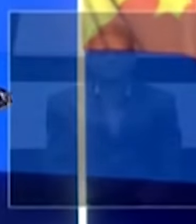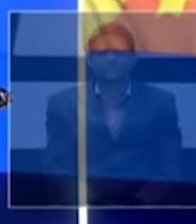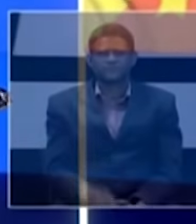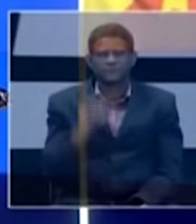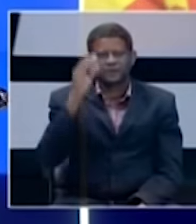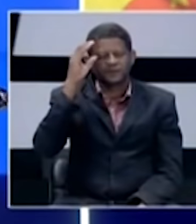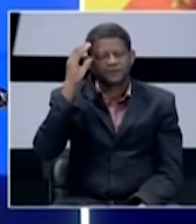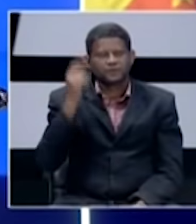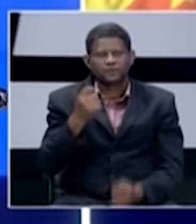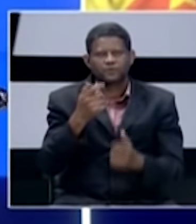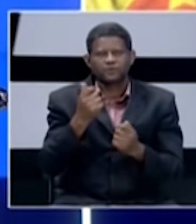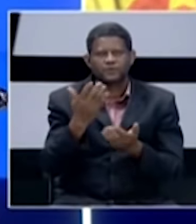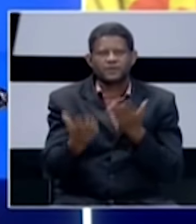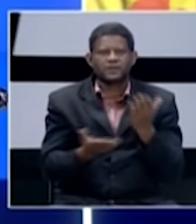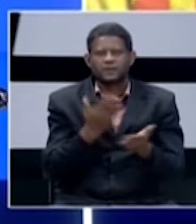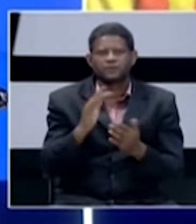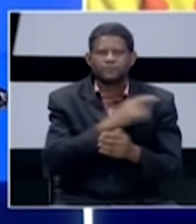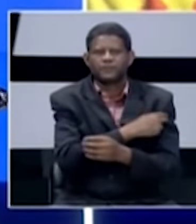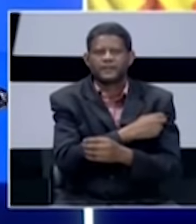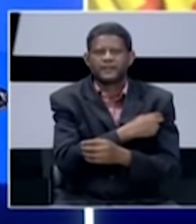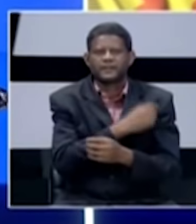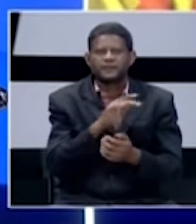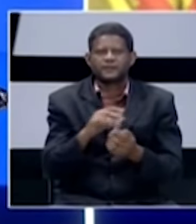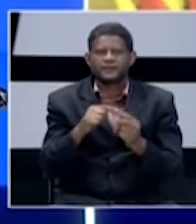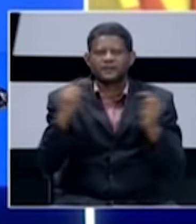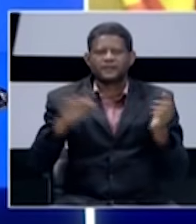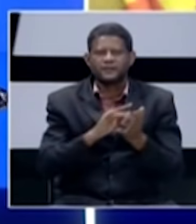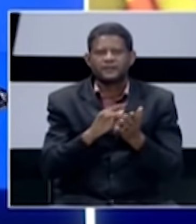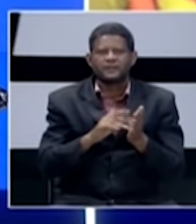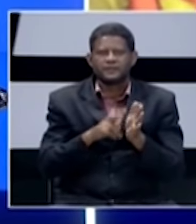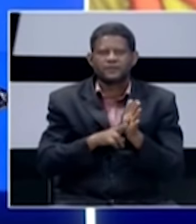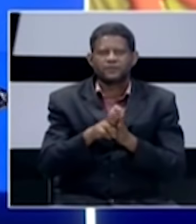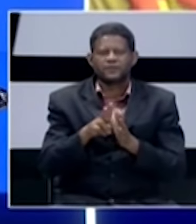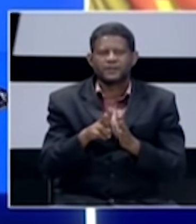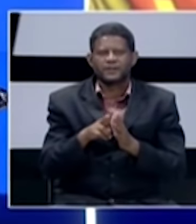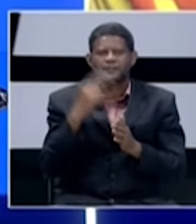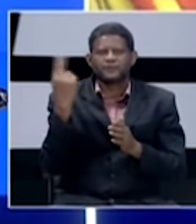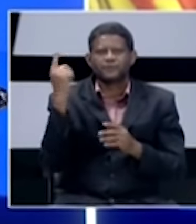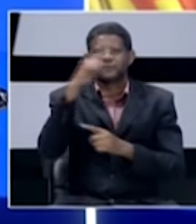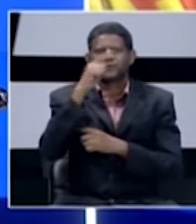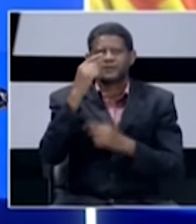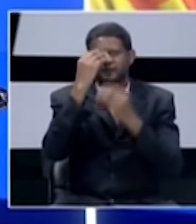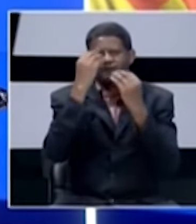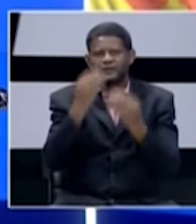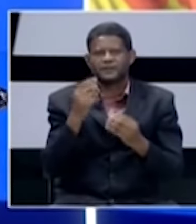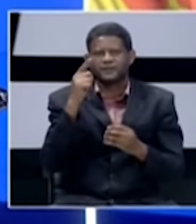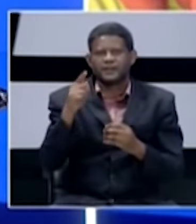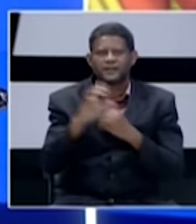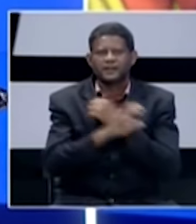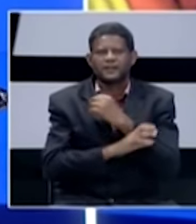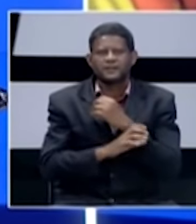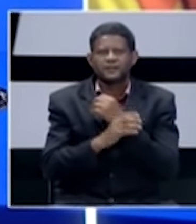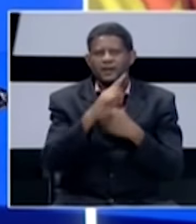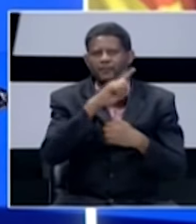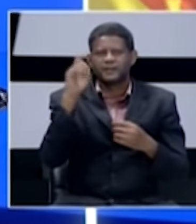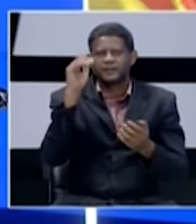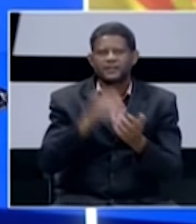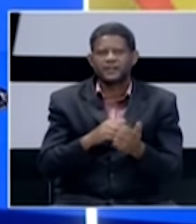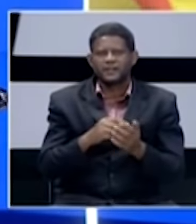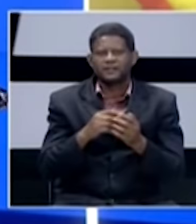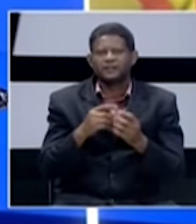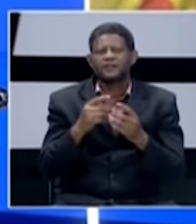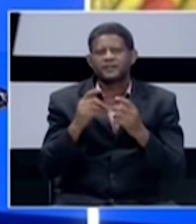ቻይና ህፁፅ ግልጋሎት መድሓኒት ፀረ ቫይረስ ኮሮና ኣብ ጥቕሚ ከም ዝውዓለት ኣፍሊጣ እታ ሃገር ንኣማይ ተሽሓት ዜጋታት